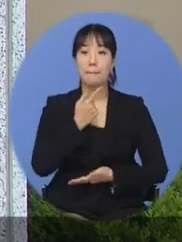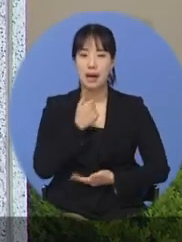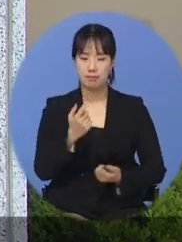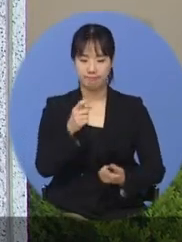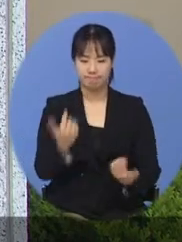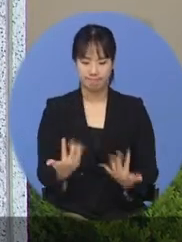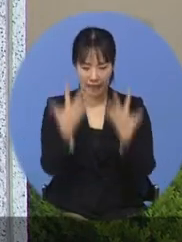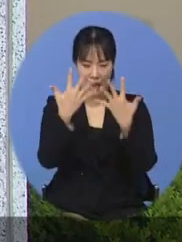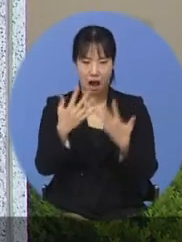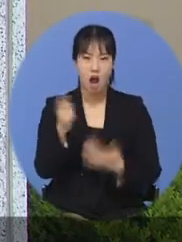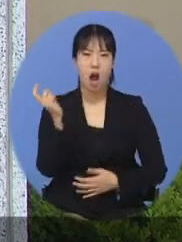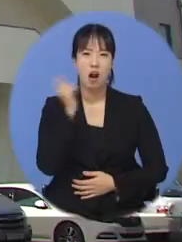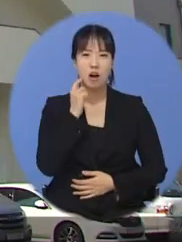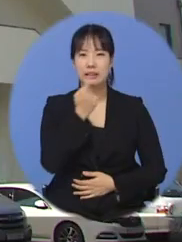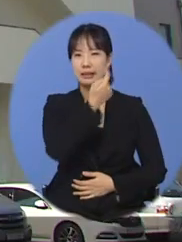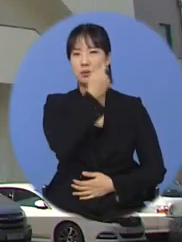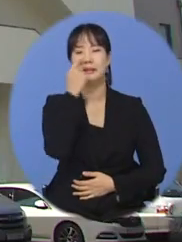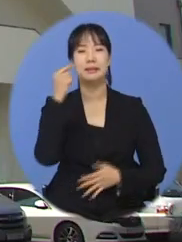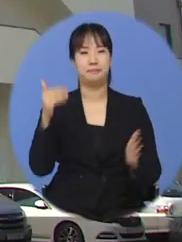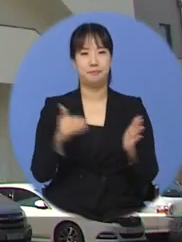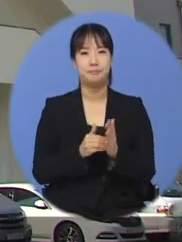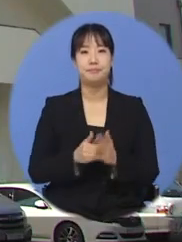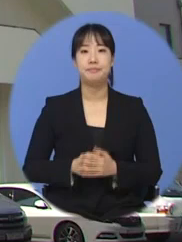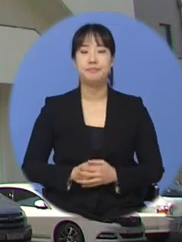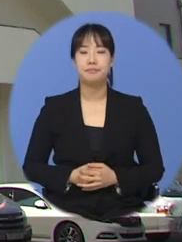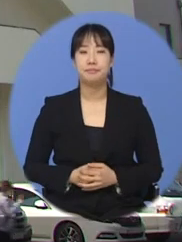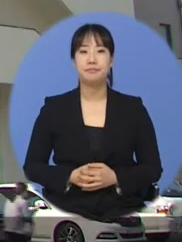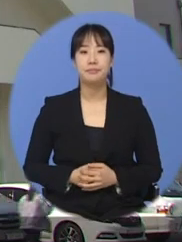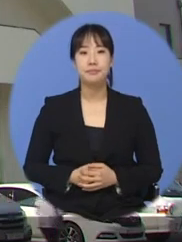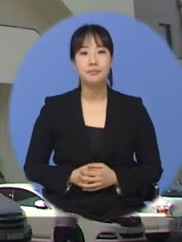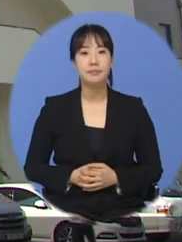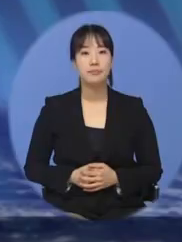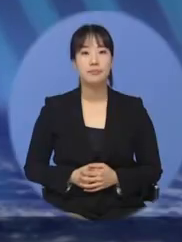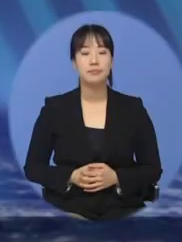조회해서 거짓 신고 사실을 확인했습니다.